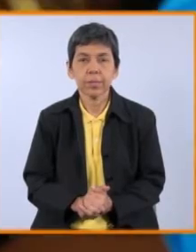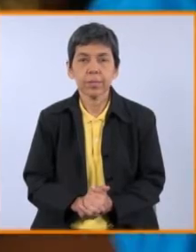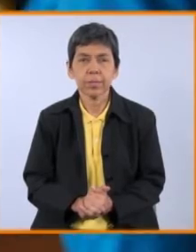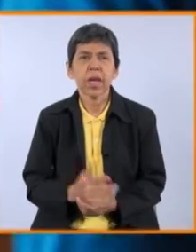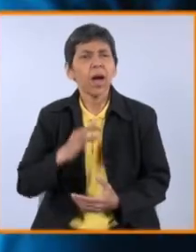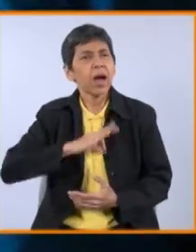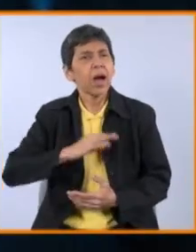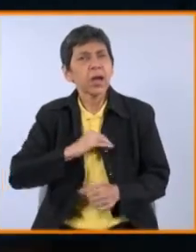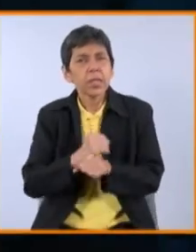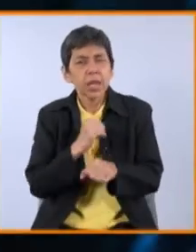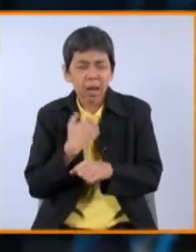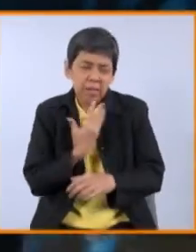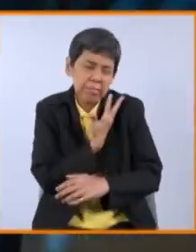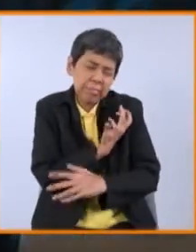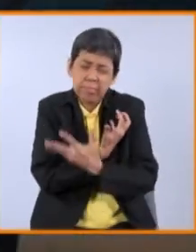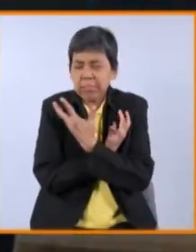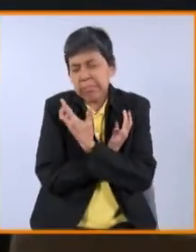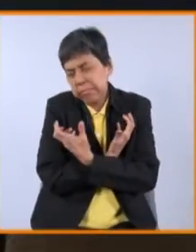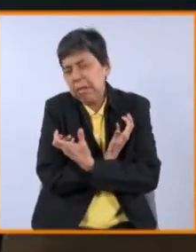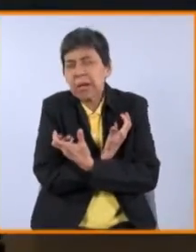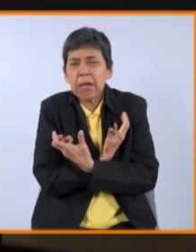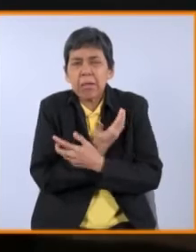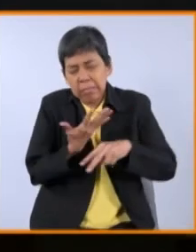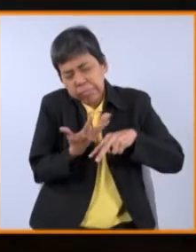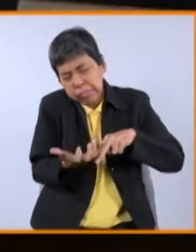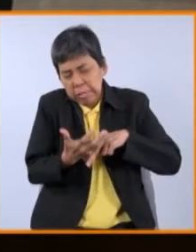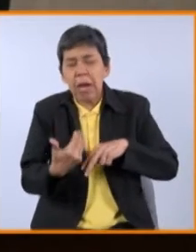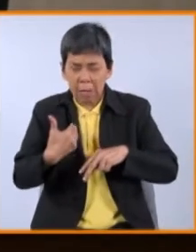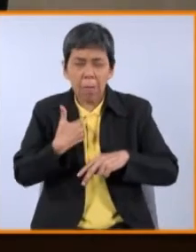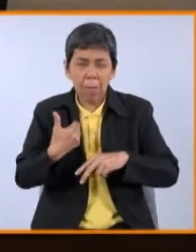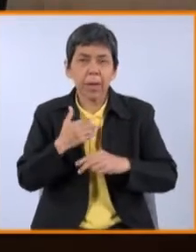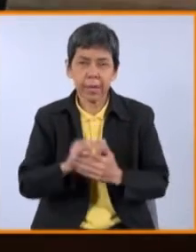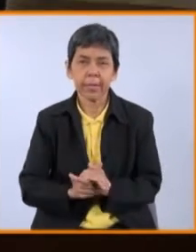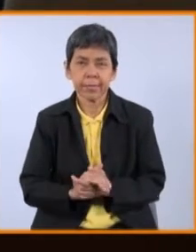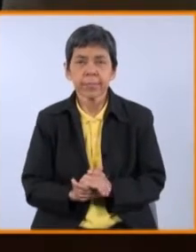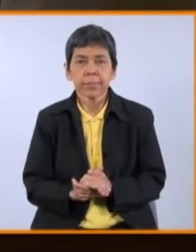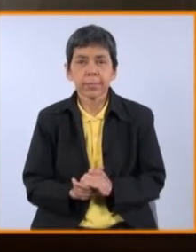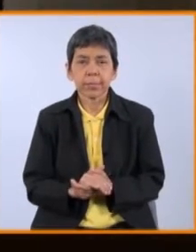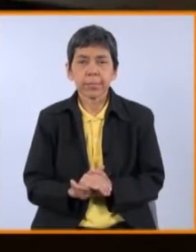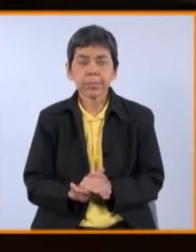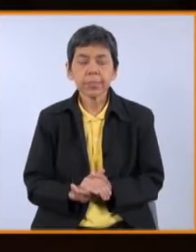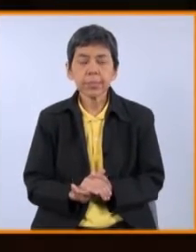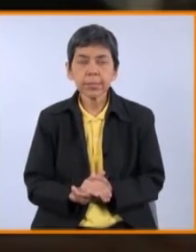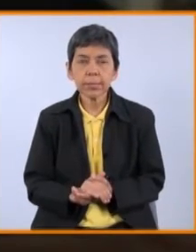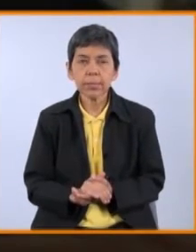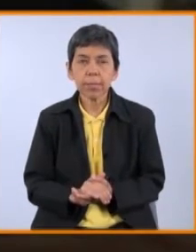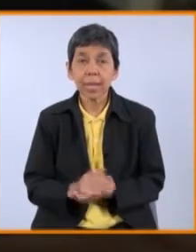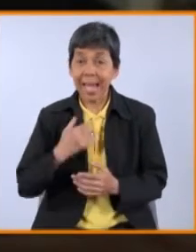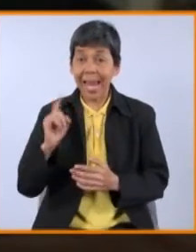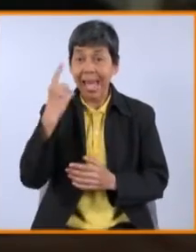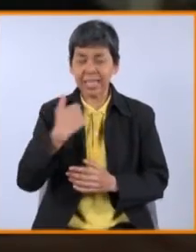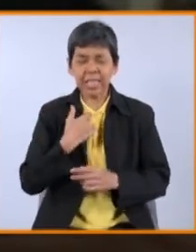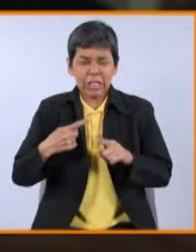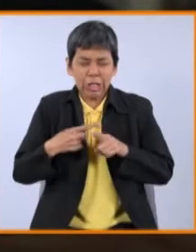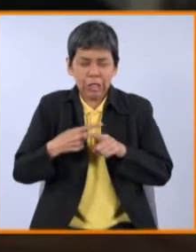มันเหมือนกับไปแก้ตรงที่เราปวดตรงจุดที่เราปวดเจ็บปวดอยู่ค่ะค่ะครั้งแรกเนี่ยอาจ